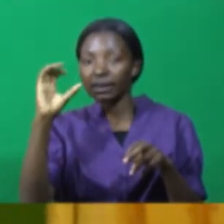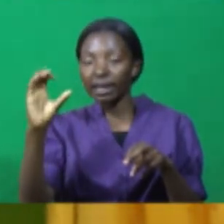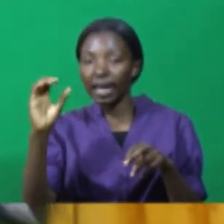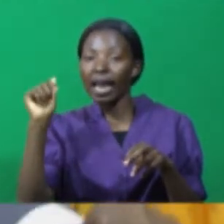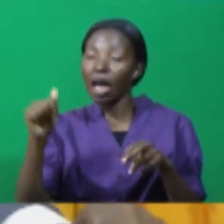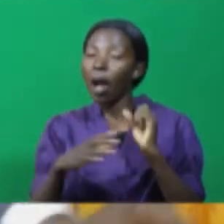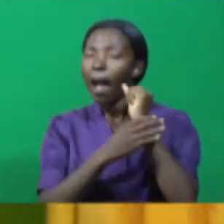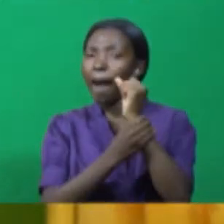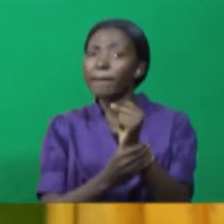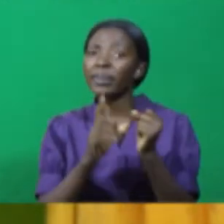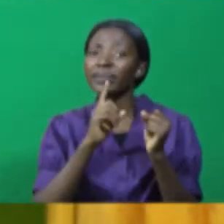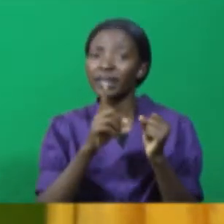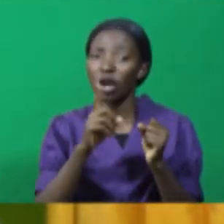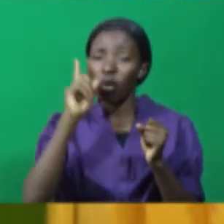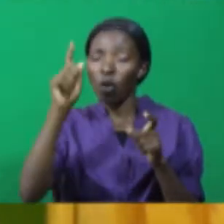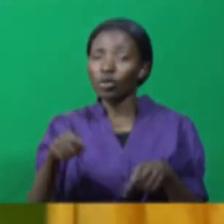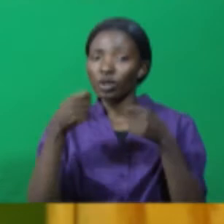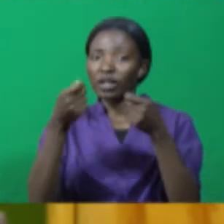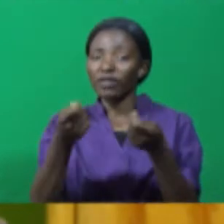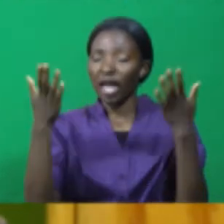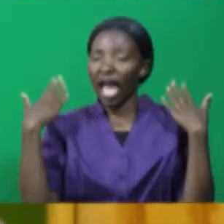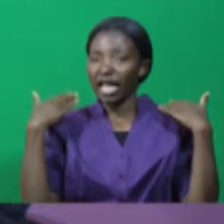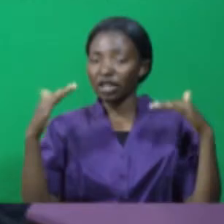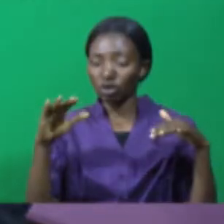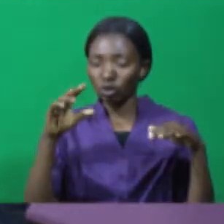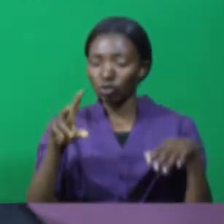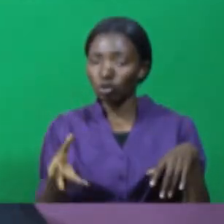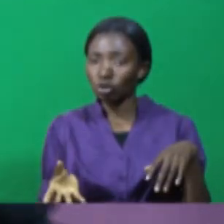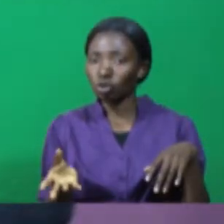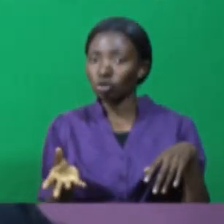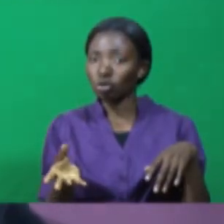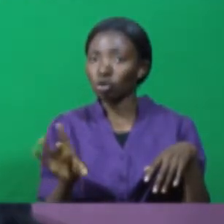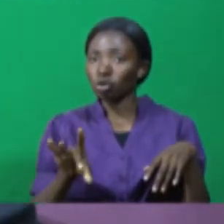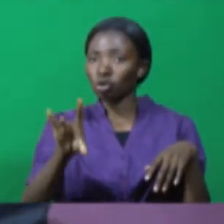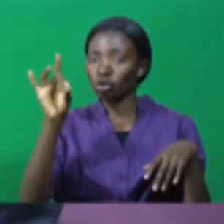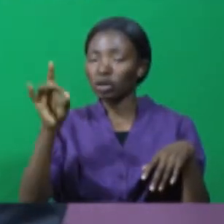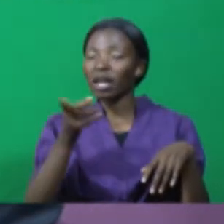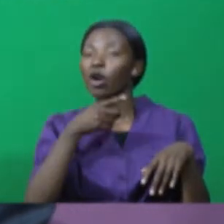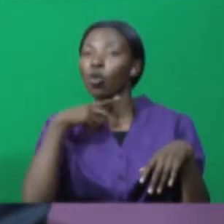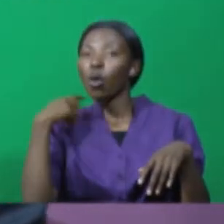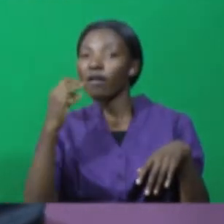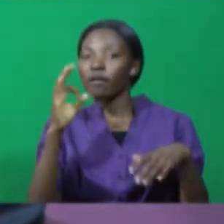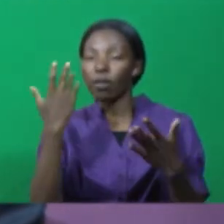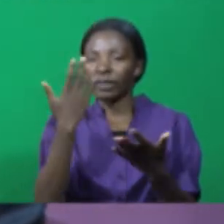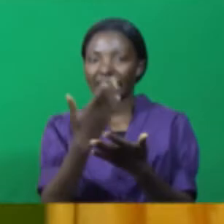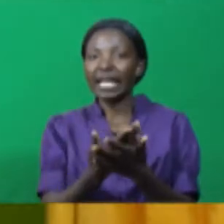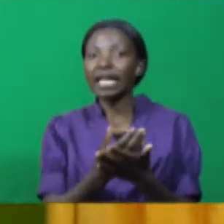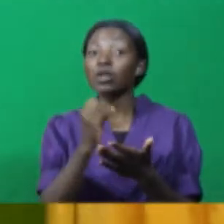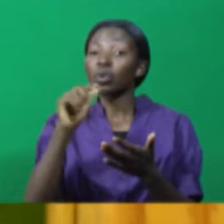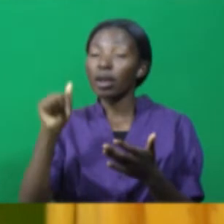vachatuma ngirozi kukubatsira kunosarudza musikana kunosarudza mudzimai. Hanzi ngirozi yandinosifamba pamberi payo. Saka